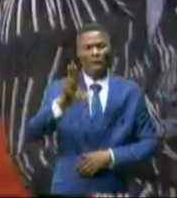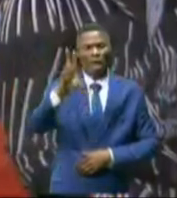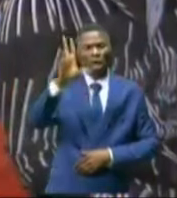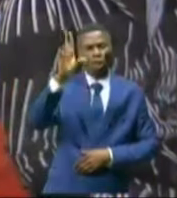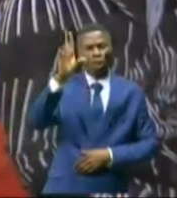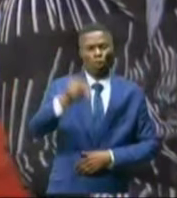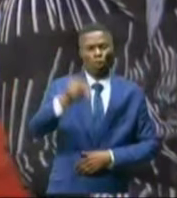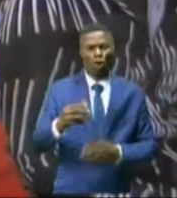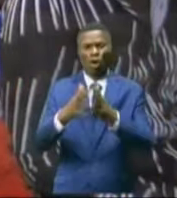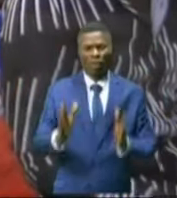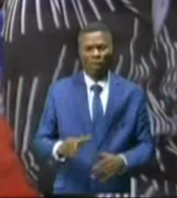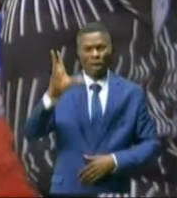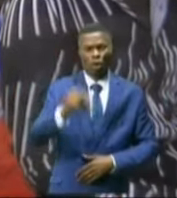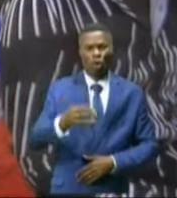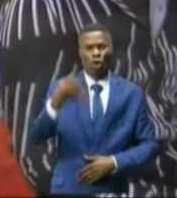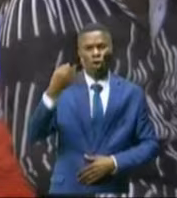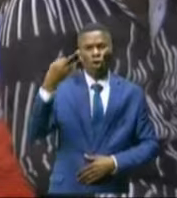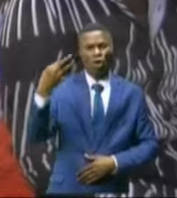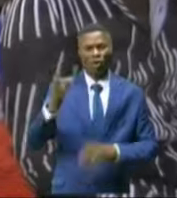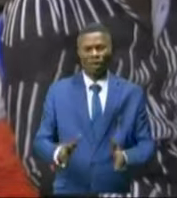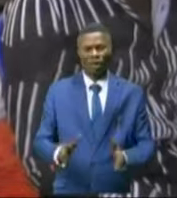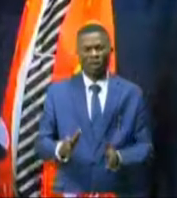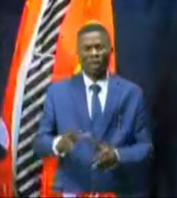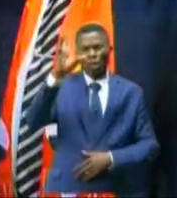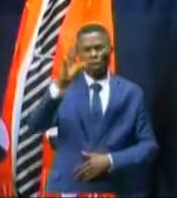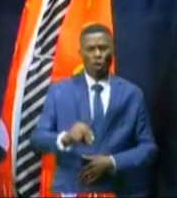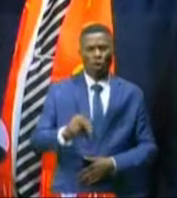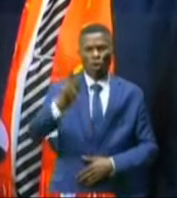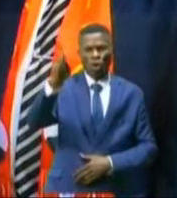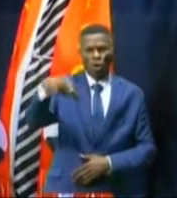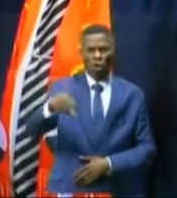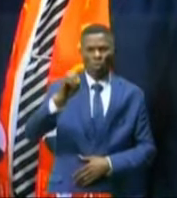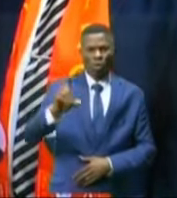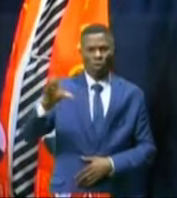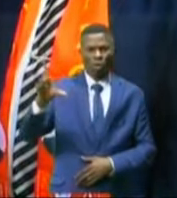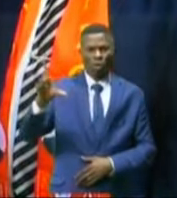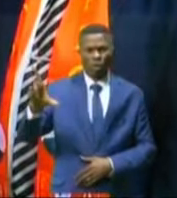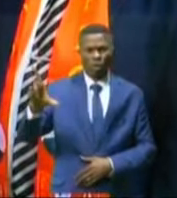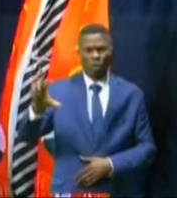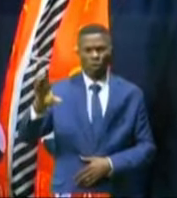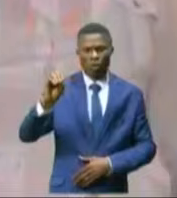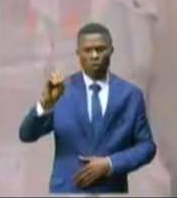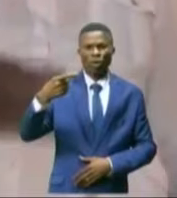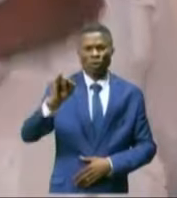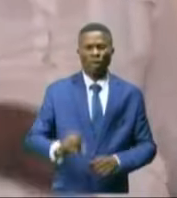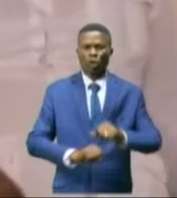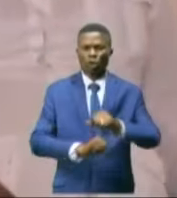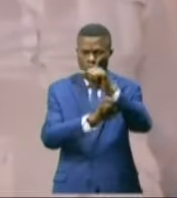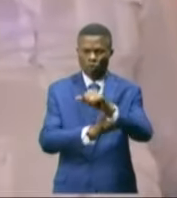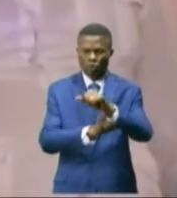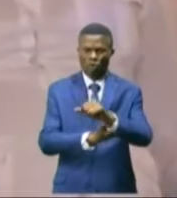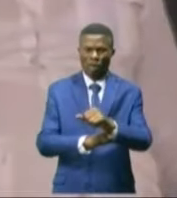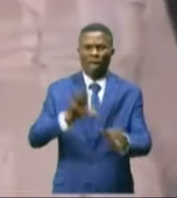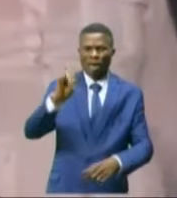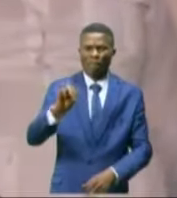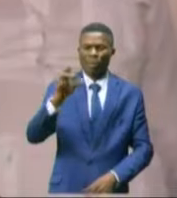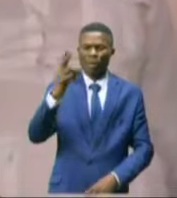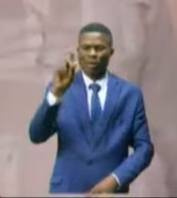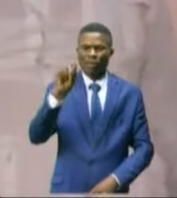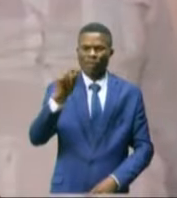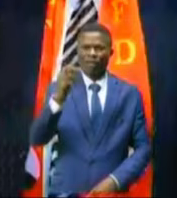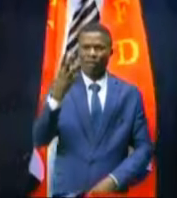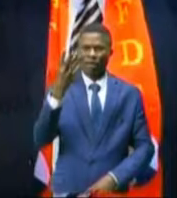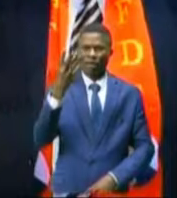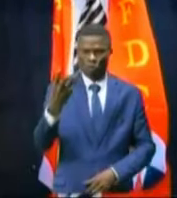aux Français et à tous les multinationaux qui sont d'accord avec le 23.